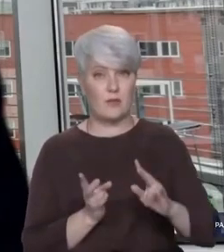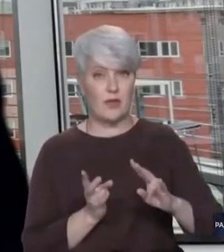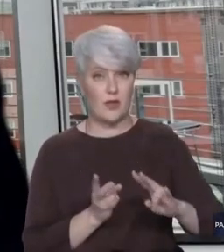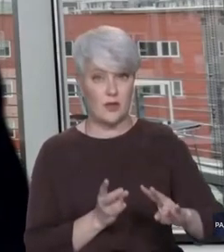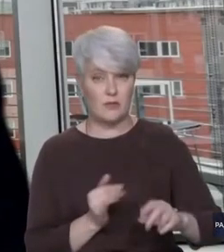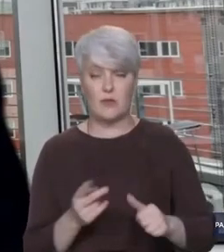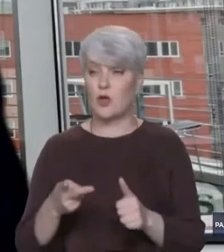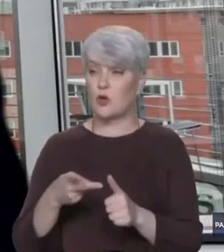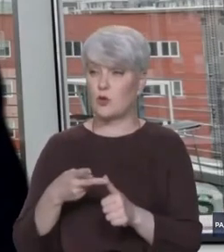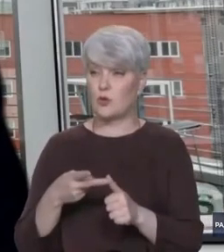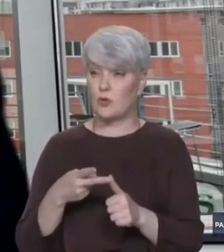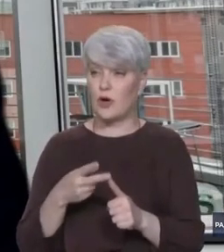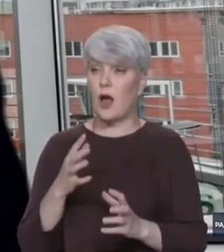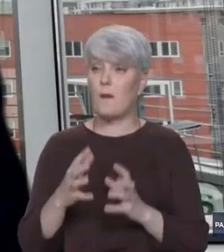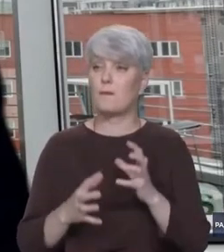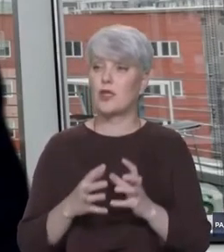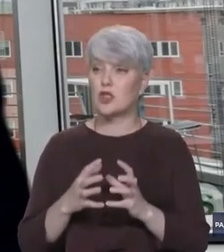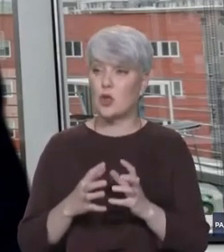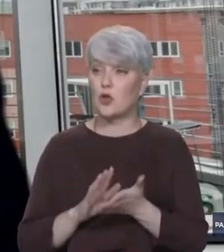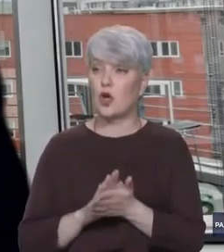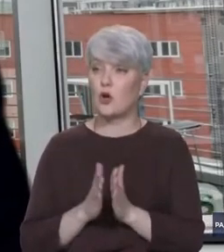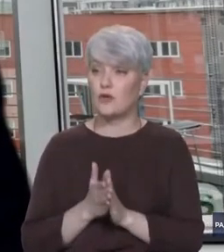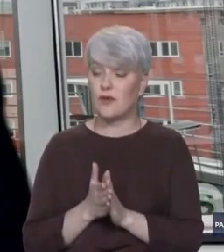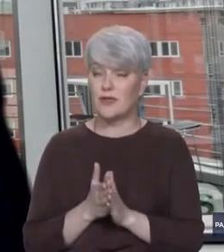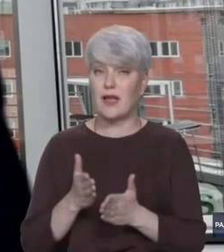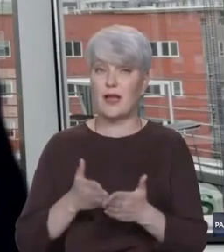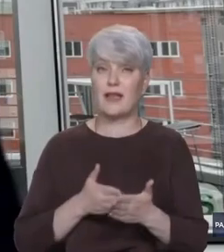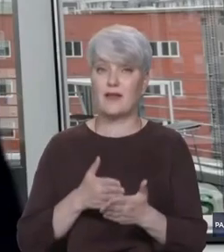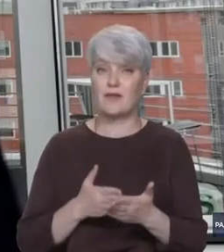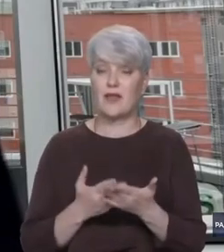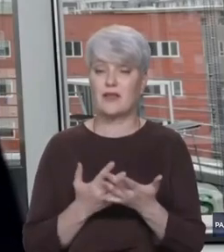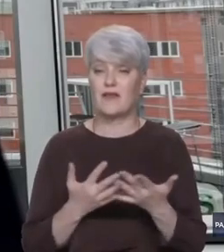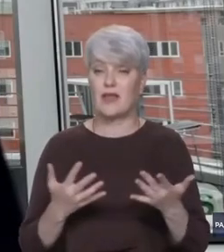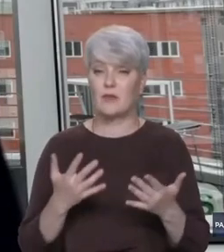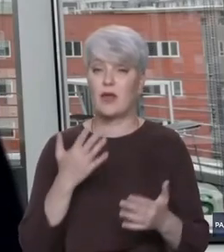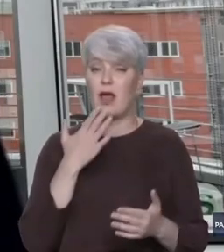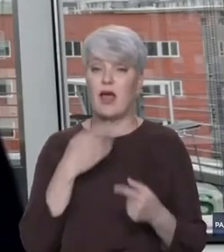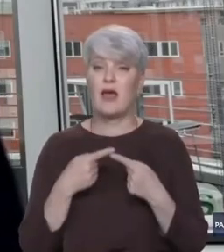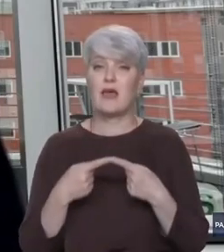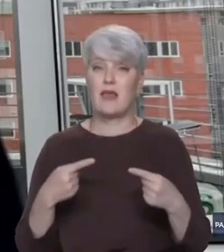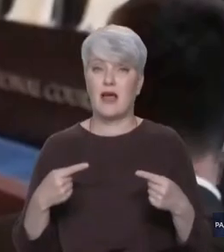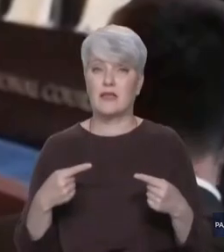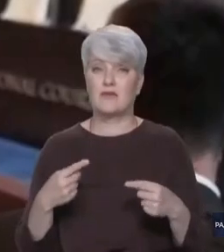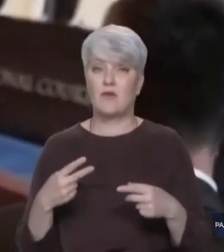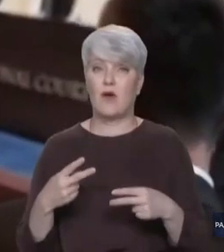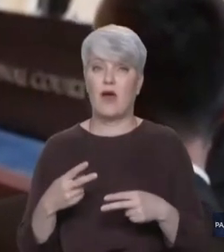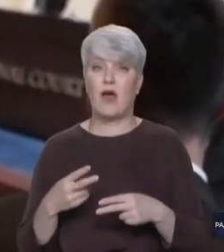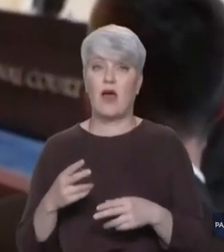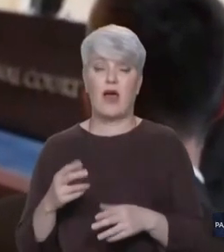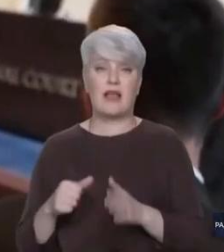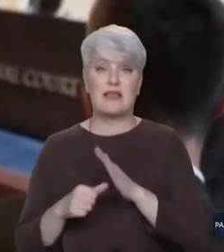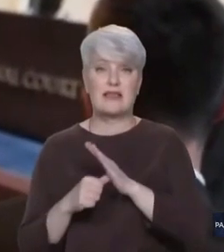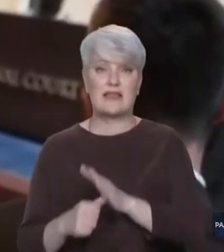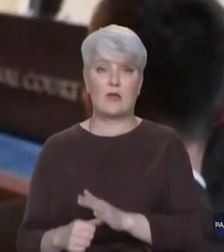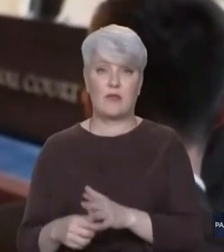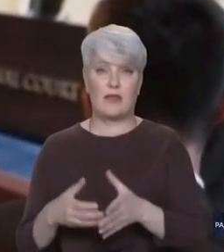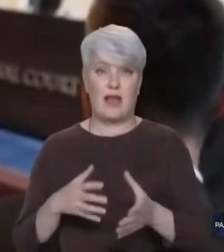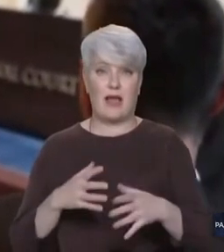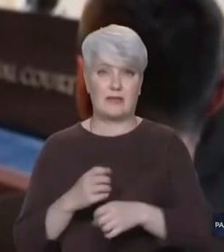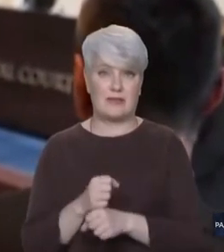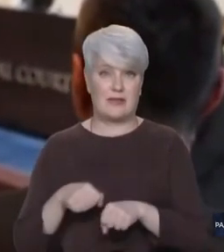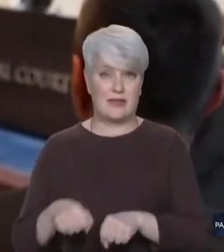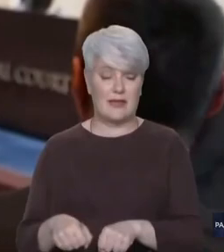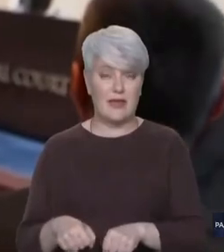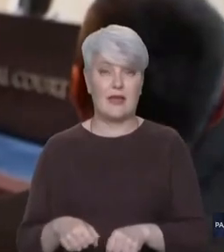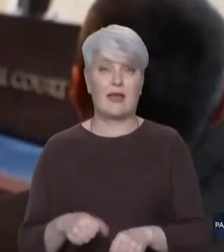та друга - це Міжнародна Конвенція про ліквідацію всіх форм расової дискримінації ті слухання були публічні присвячені